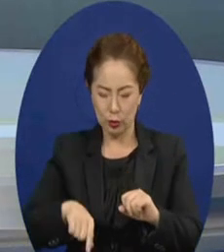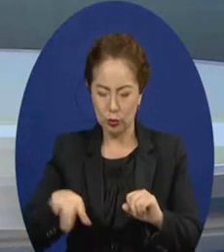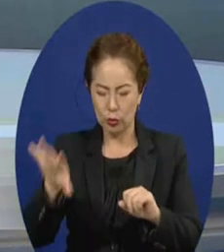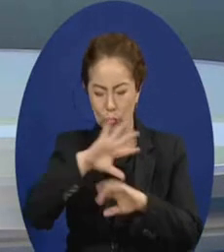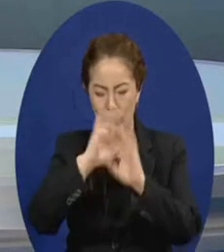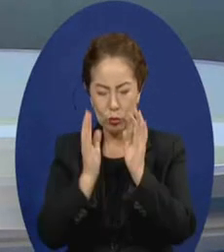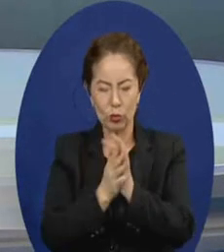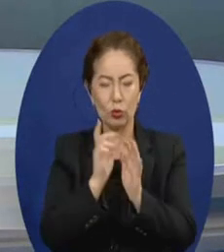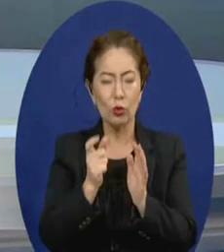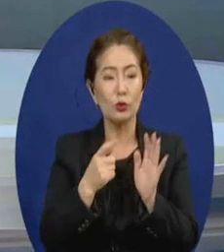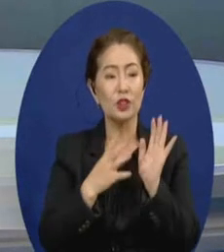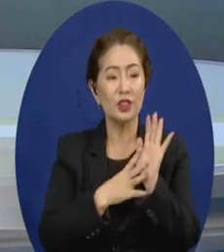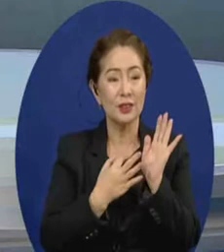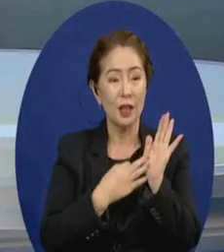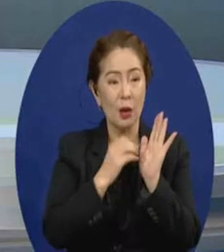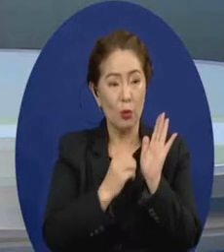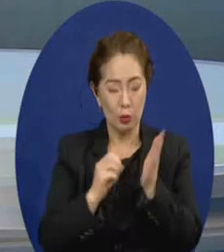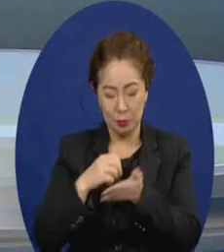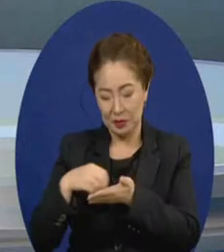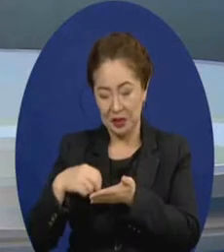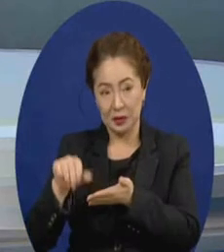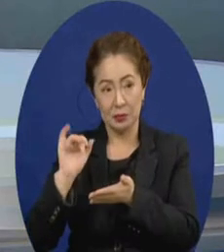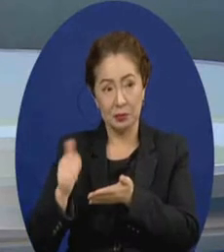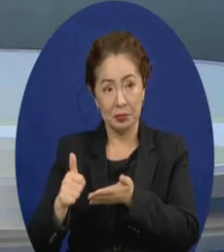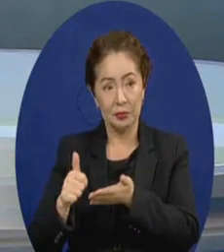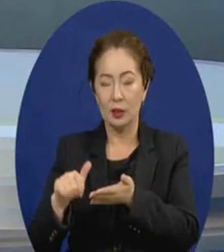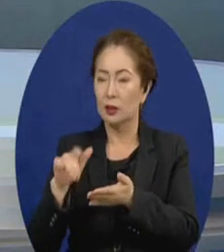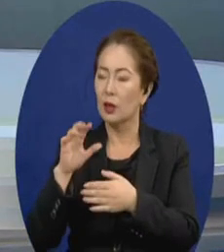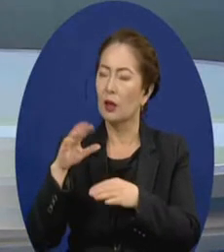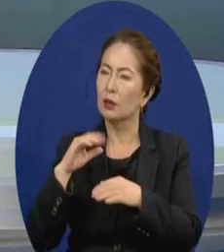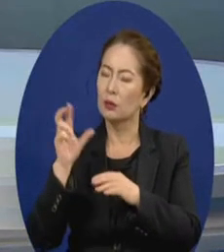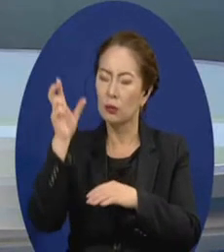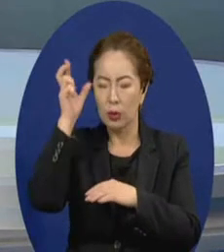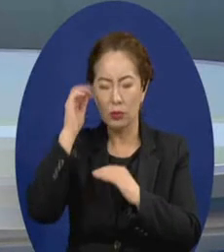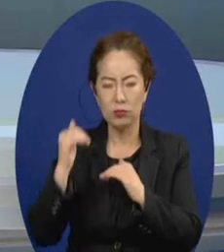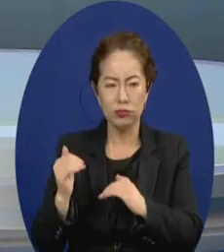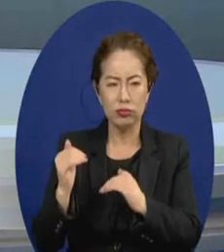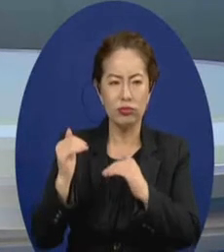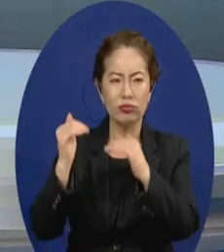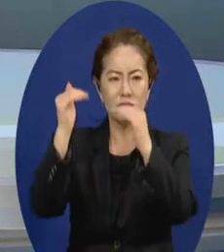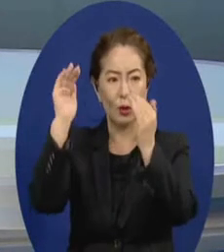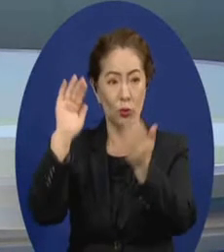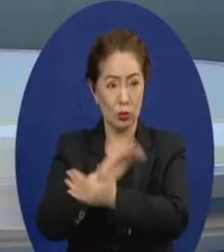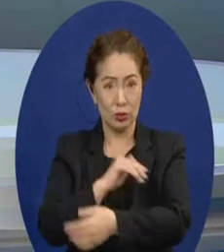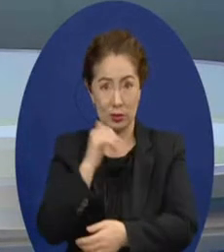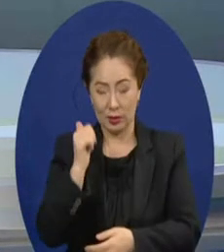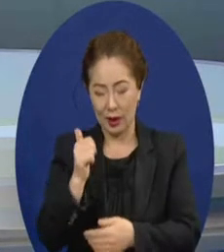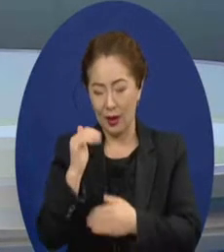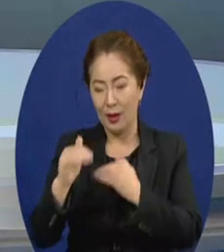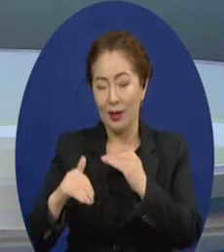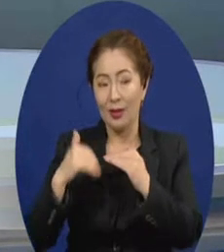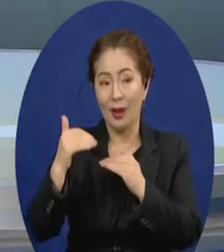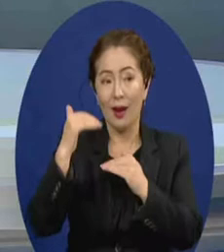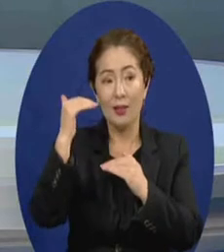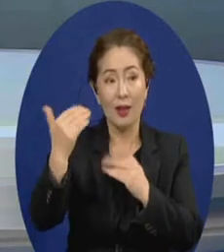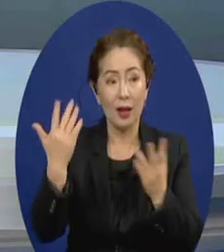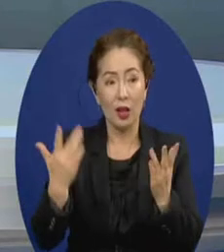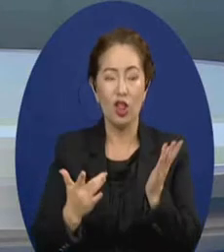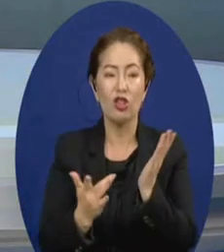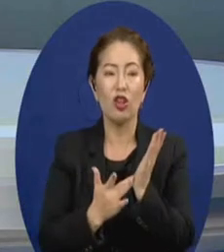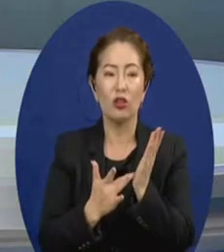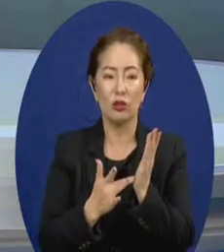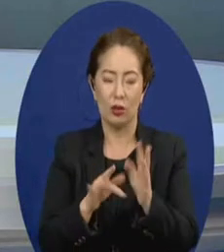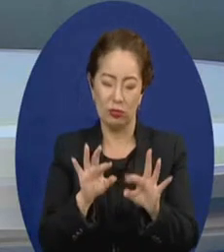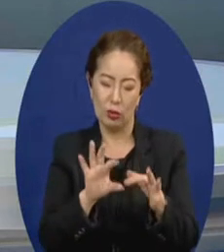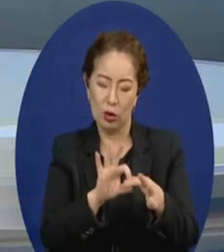98% нь бичиг үсэгтэй болж, богино хугацаанд энэ салбар хамгийн хурдтай хөгжиж чадсан байна. Боловсролын салбарын дараагийн алхам технологийн бичиг үсэгт